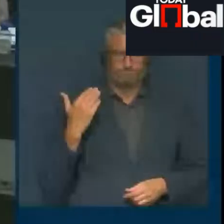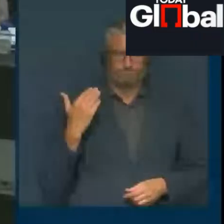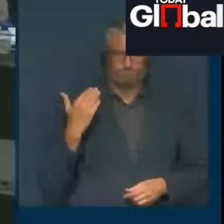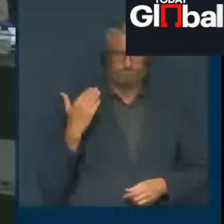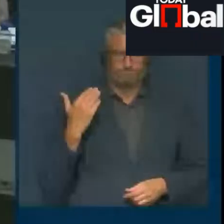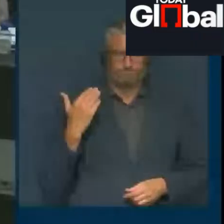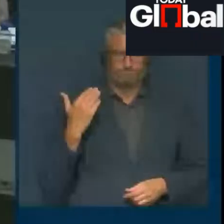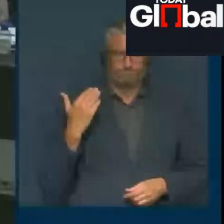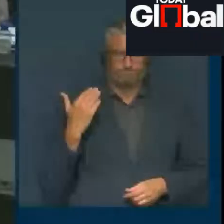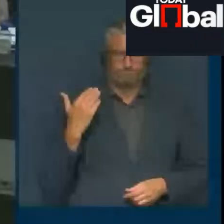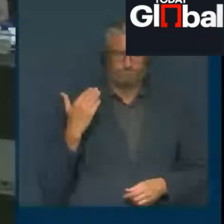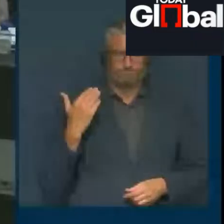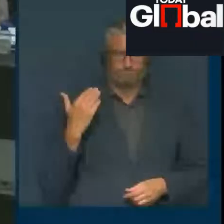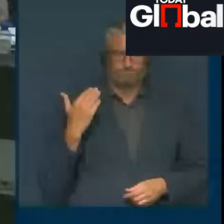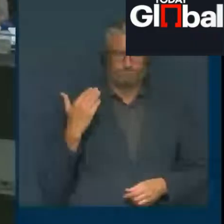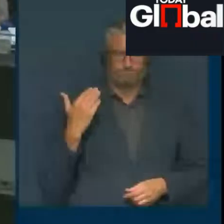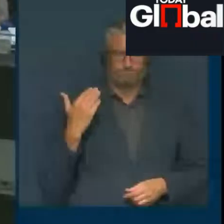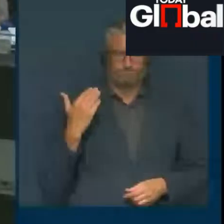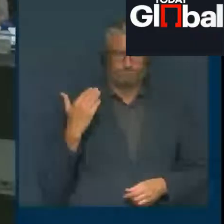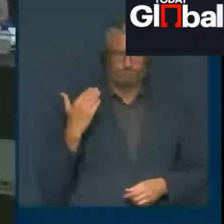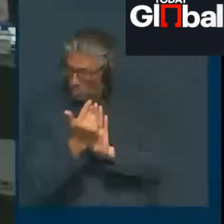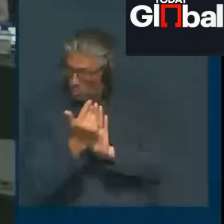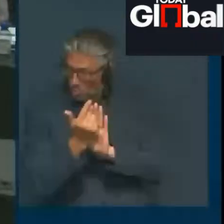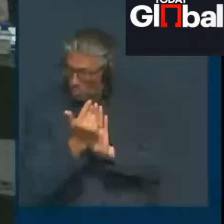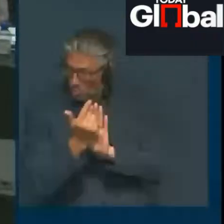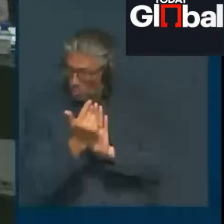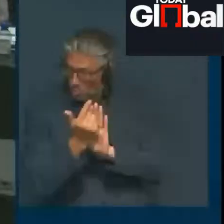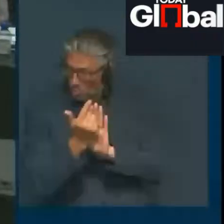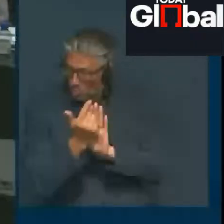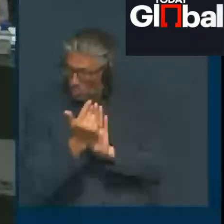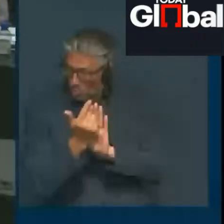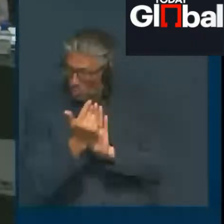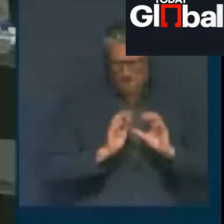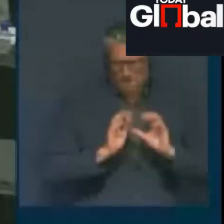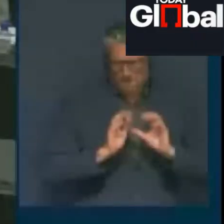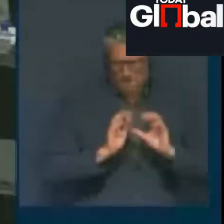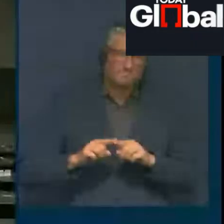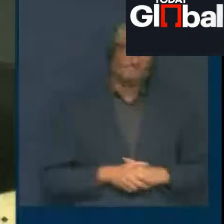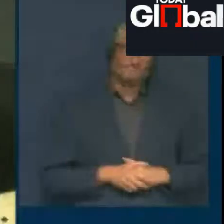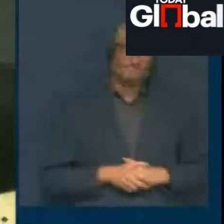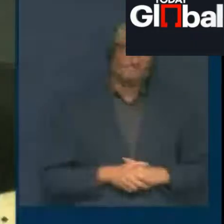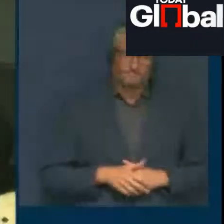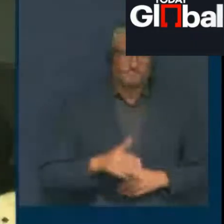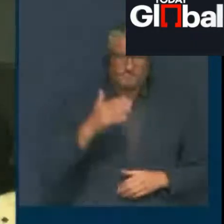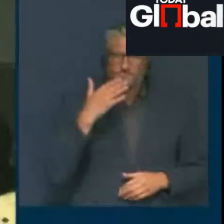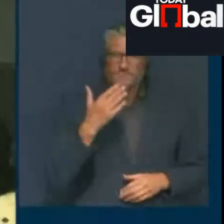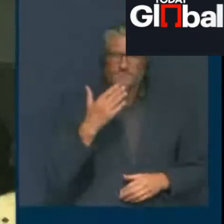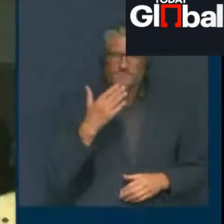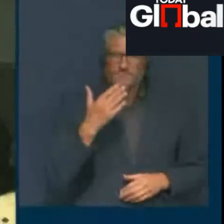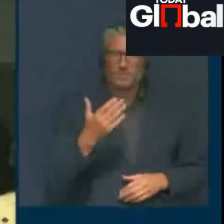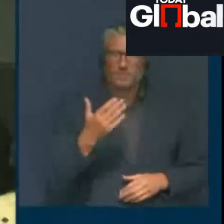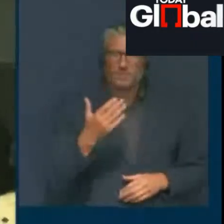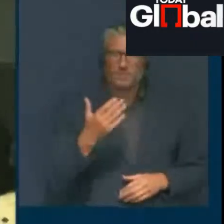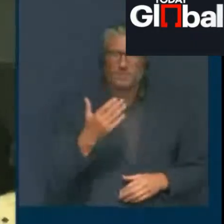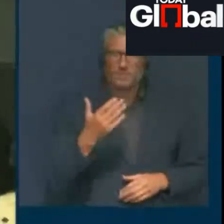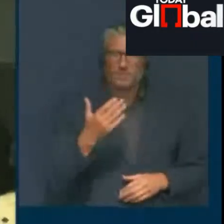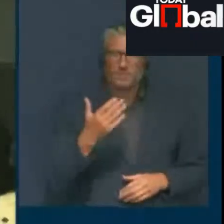and that you task a specific, for example, if finished with my question. الرقابة كما ذكرت قبل